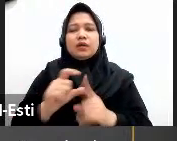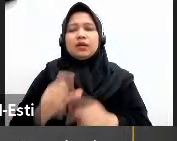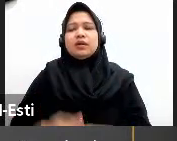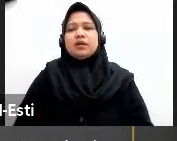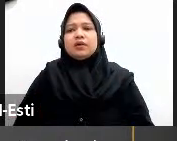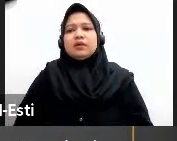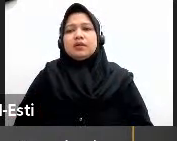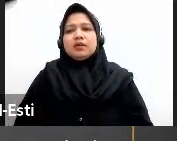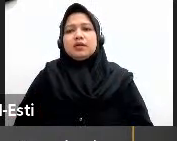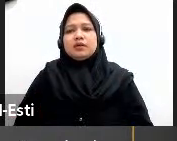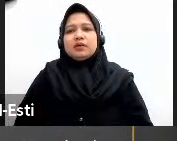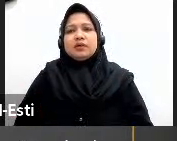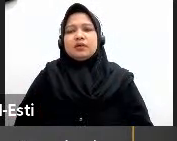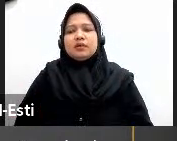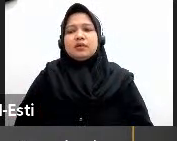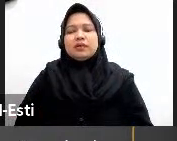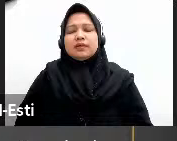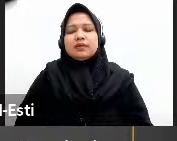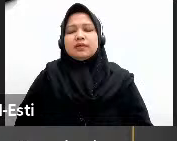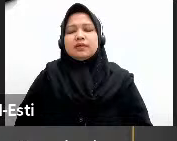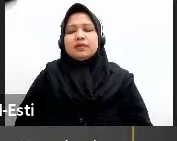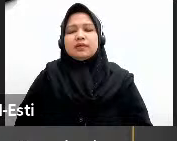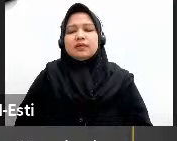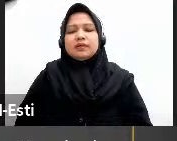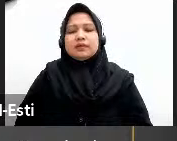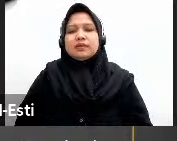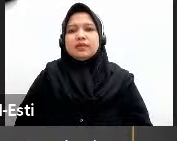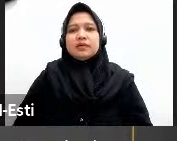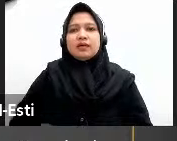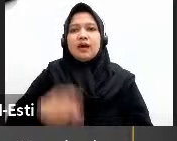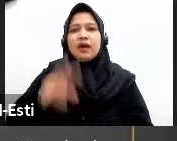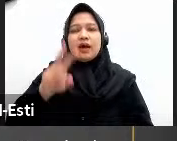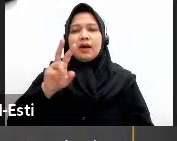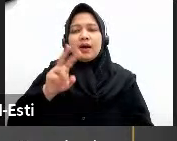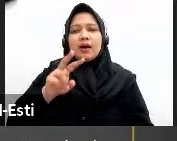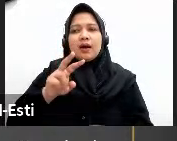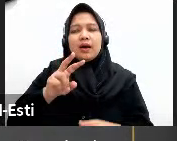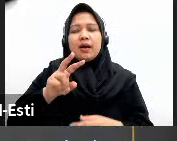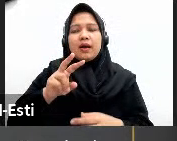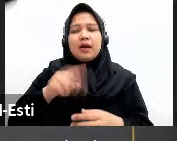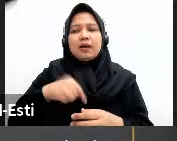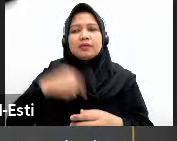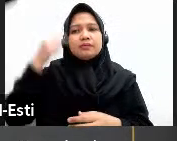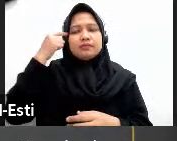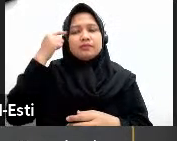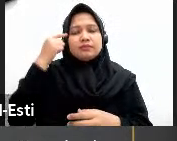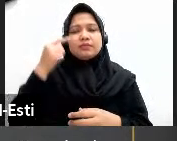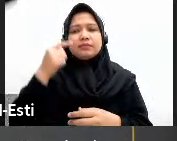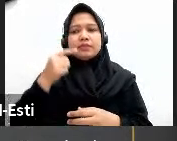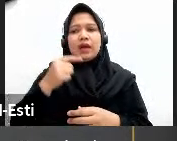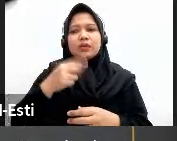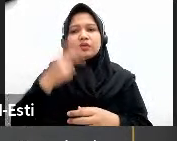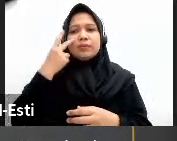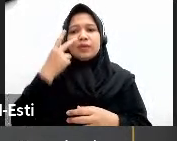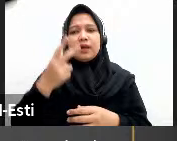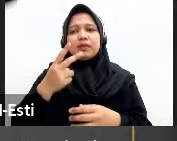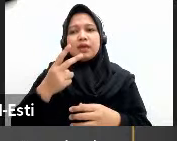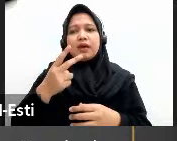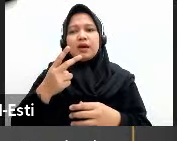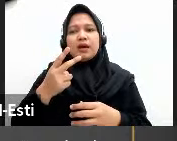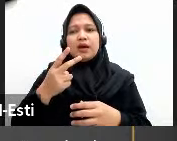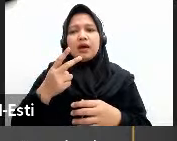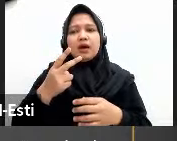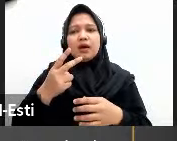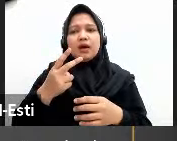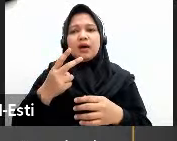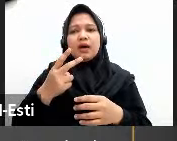juga harus Kpop apa namanya Harus cukup proporsional melihatnya dan tentu ini